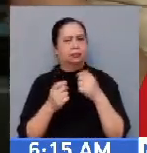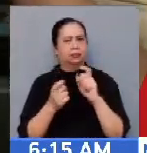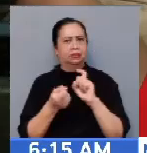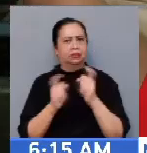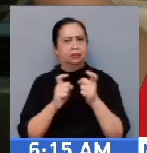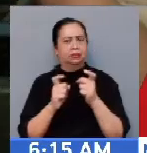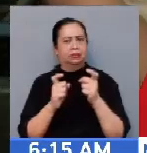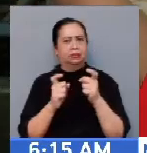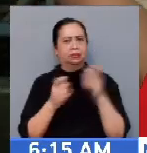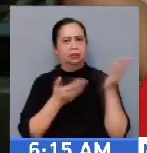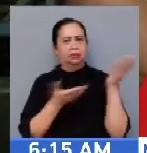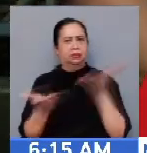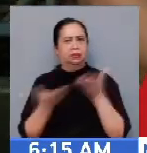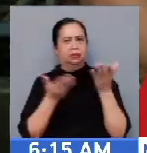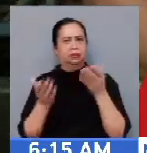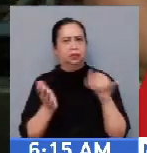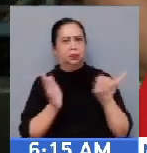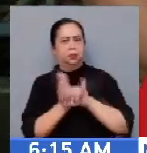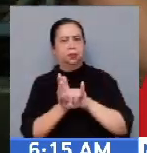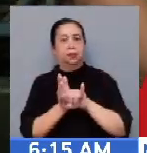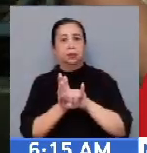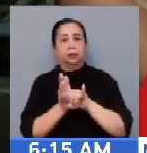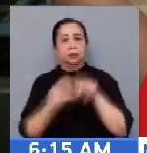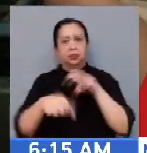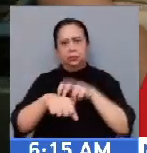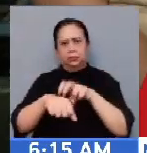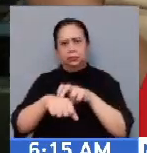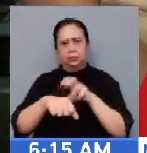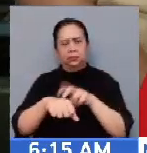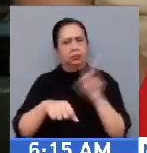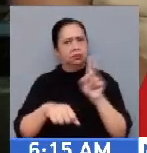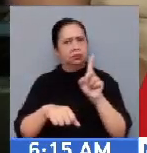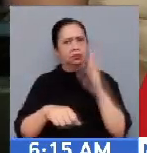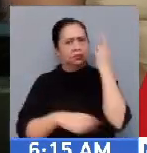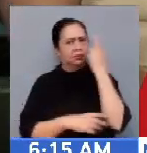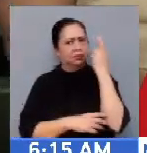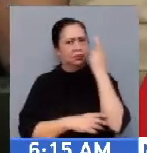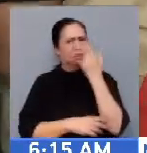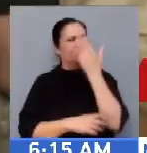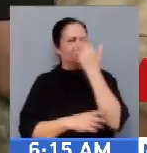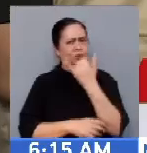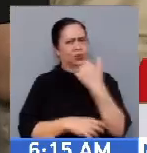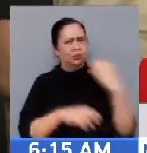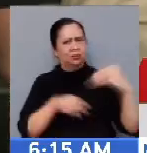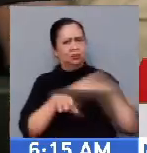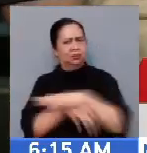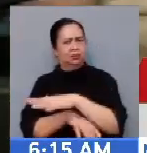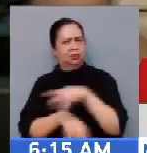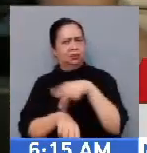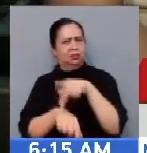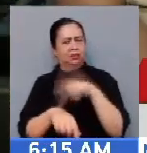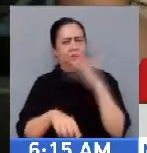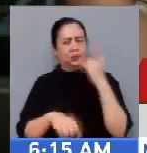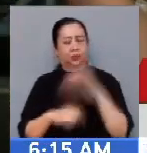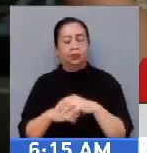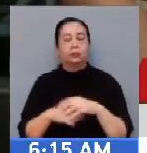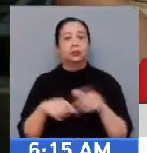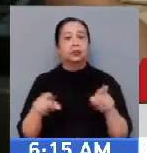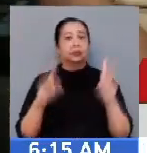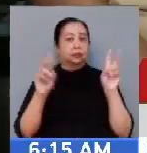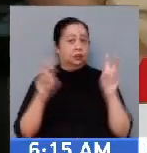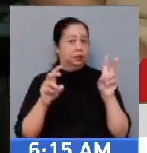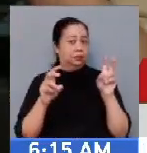mga imported na patatas, ano ho ba ang dahilan nito at bakit ho tayo apektado nito? Well, ma'am, ang tinatawag kasi natin na